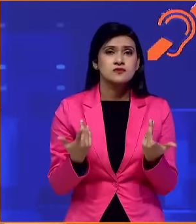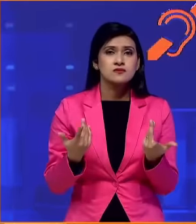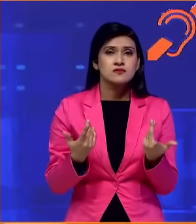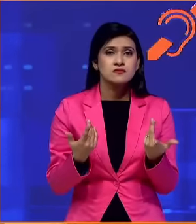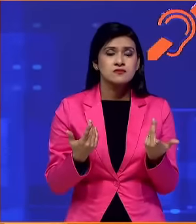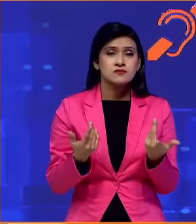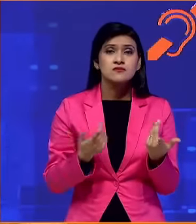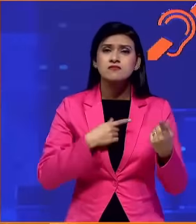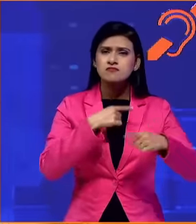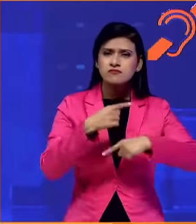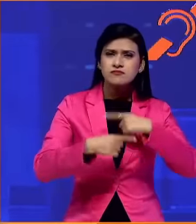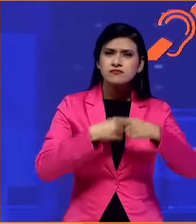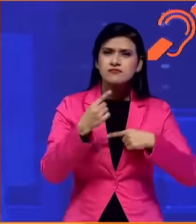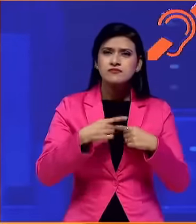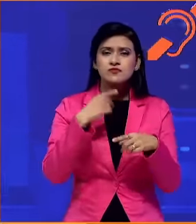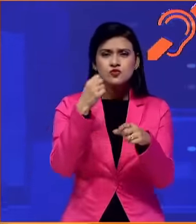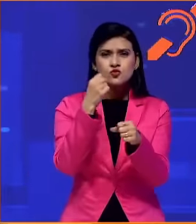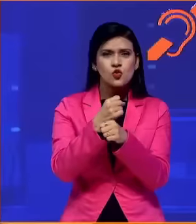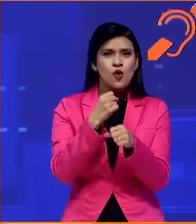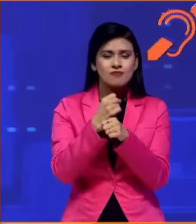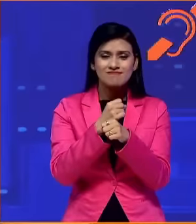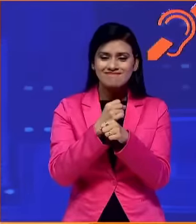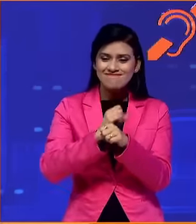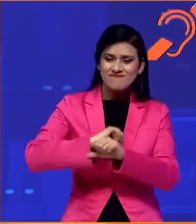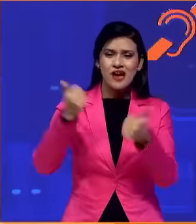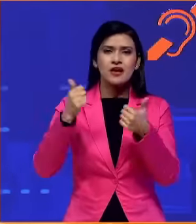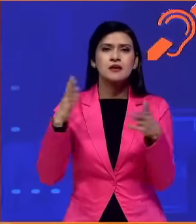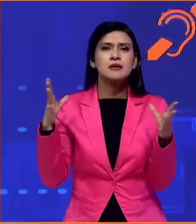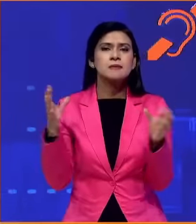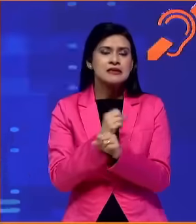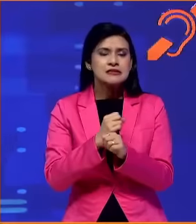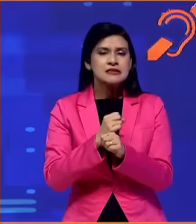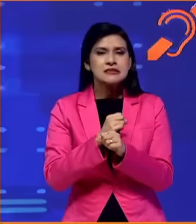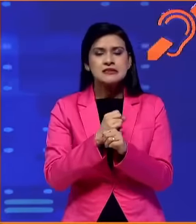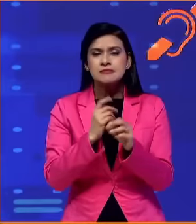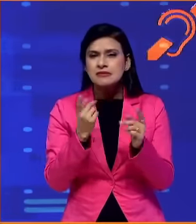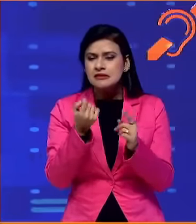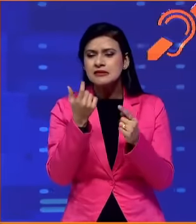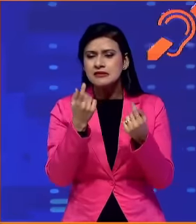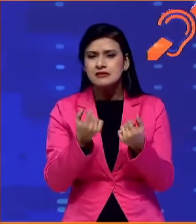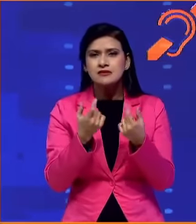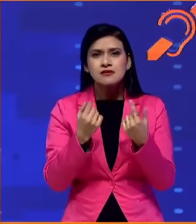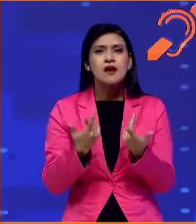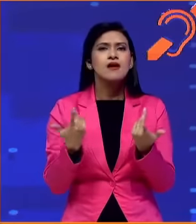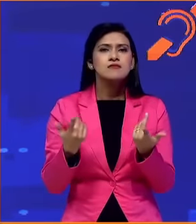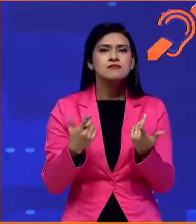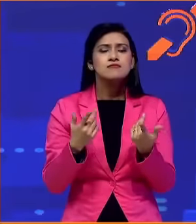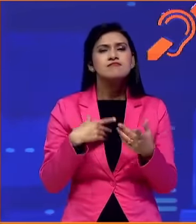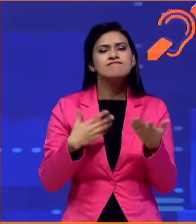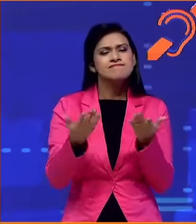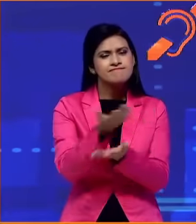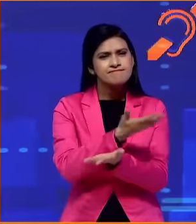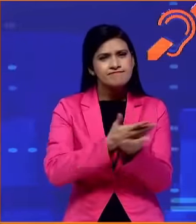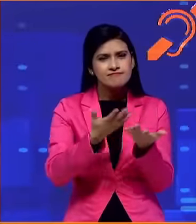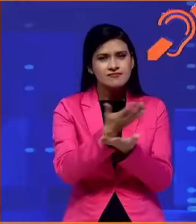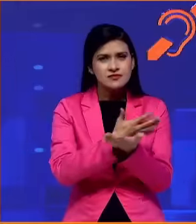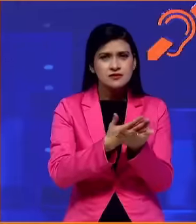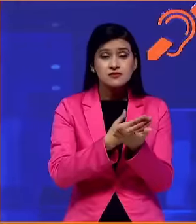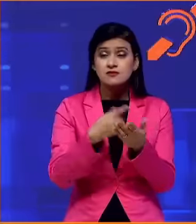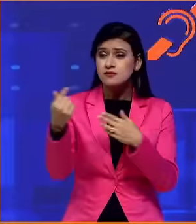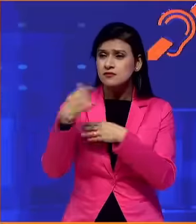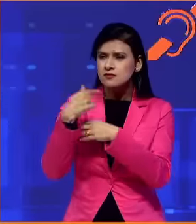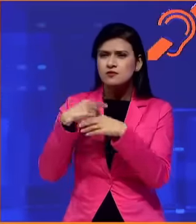हम सरकारबनानेमेंबार-बारअसफलक्योंहोरहेहैं?इसके कुछकारणजरूररहेहोंगे।अगरहमने उनकारणोंपरअमलकियाहोता,नौकरशाहोंपरइतनाभरोसानकियाहोता